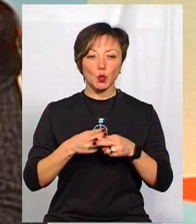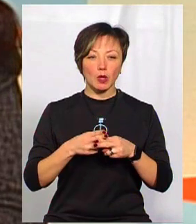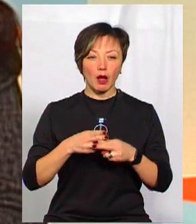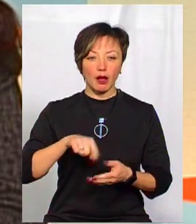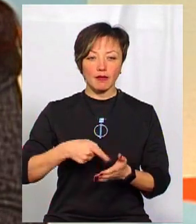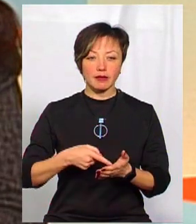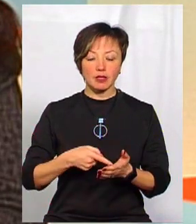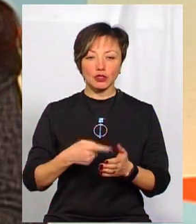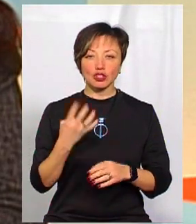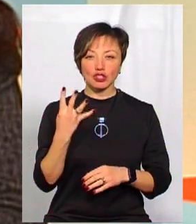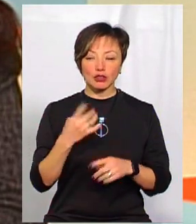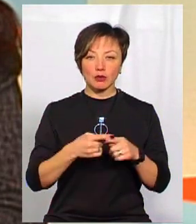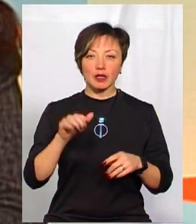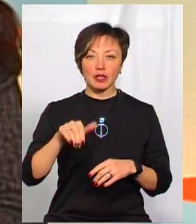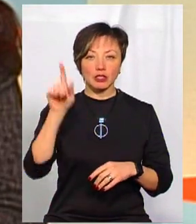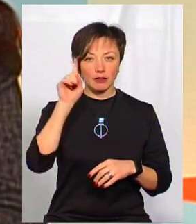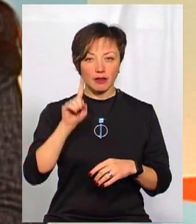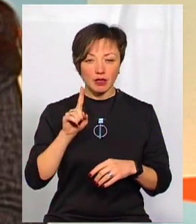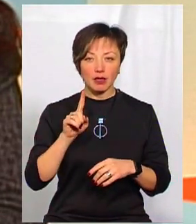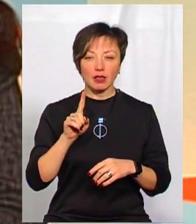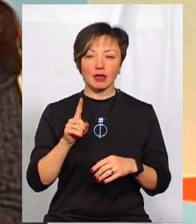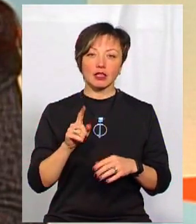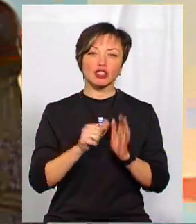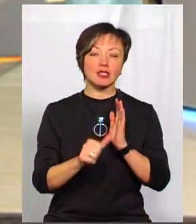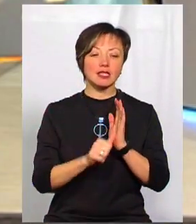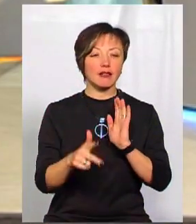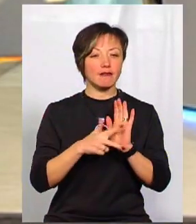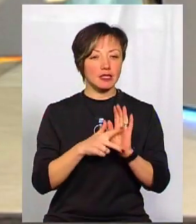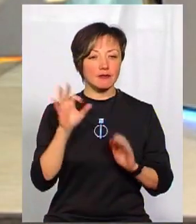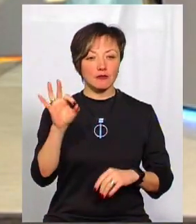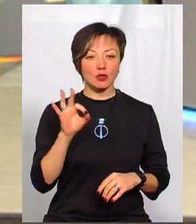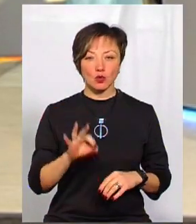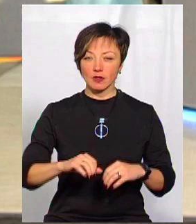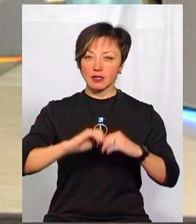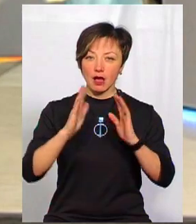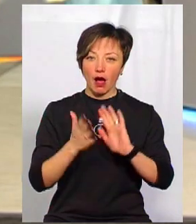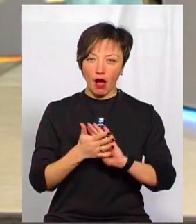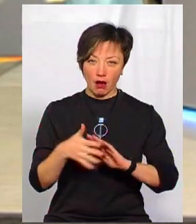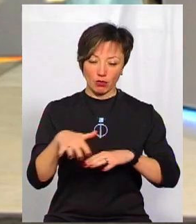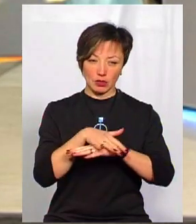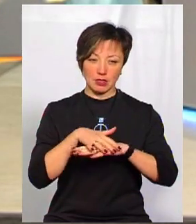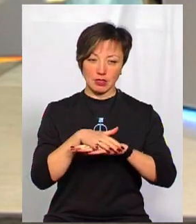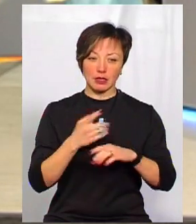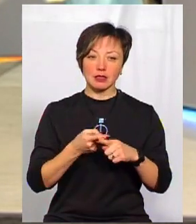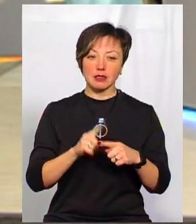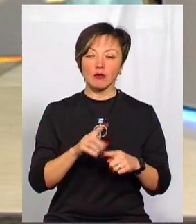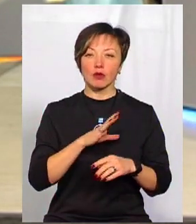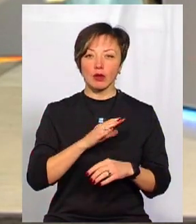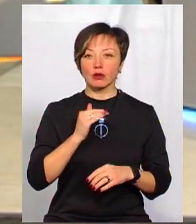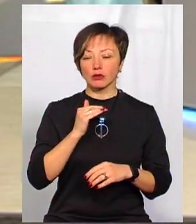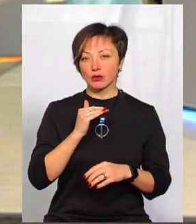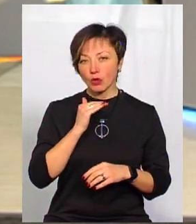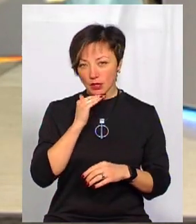це майже 4,5 тисячі євреїв проживало, що склало 68% від загальної кількості населення. Тобто це була